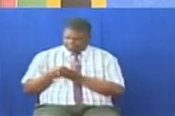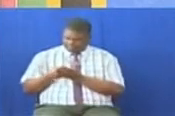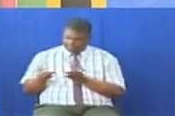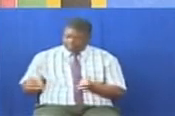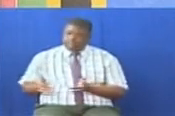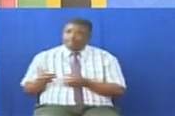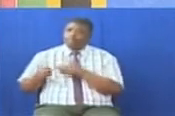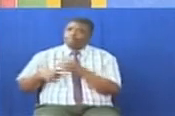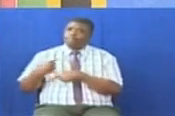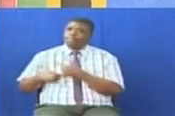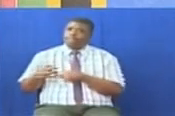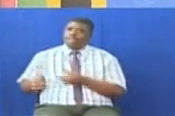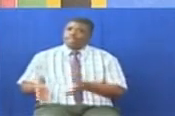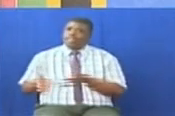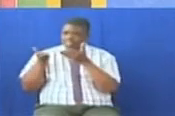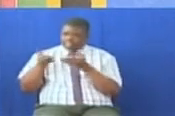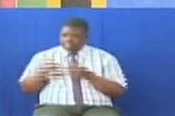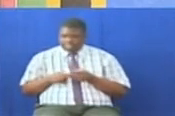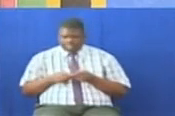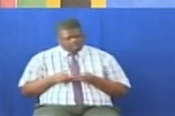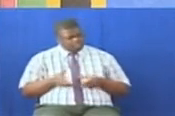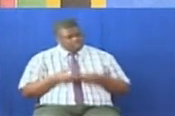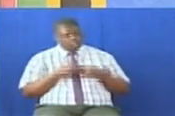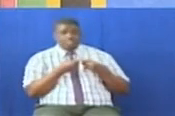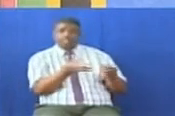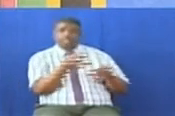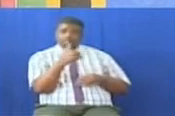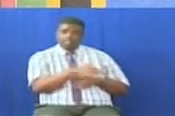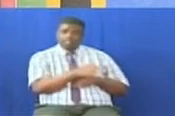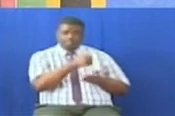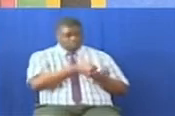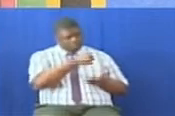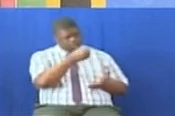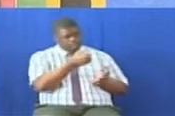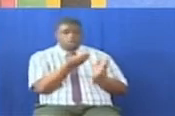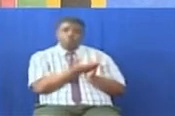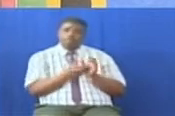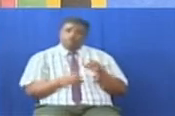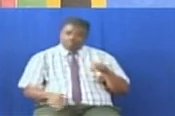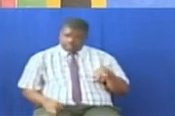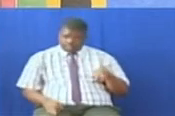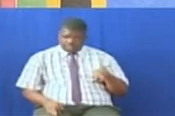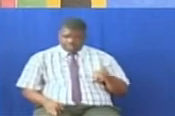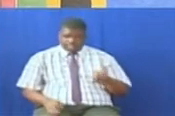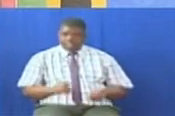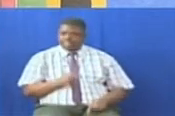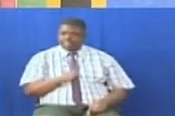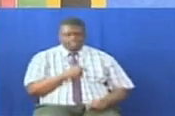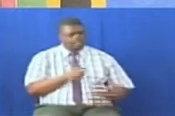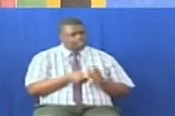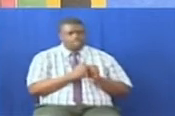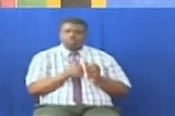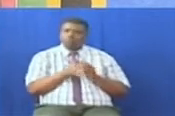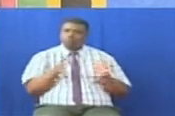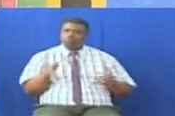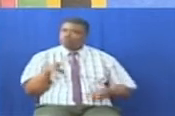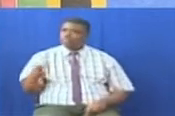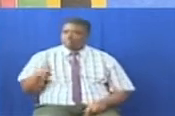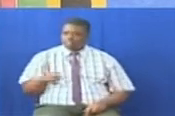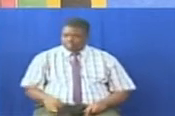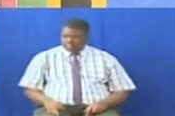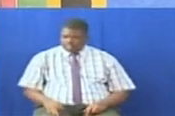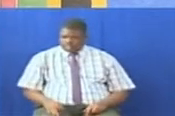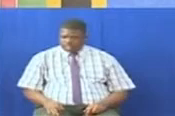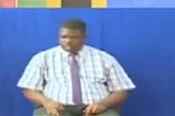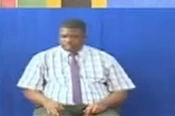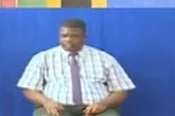maendeleo ambazo zinatolewa nje ya bajeti iliyoombwa. Mheshimiwa Naibu Spika, hili ni tatizo kubwa ambalo lipo,